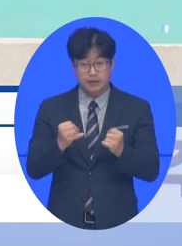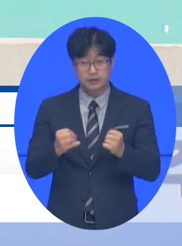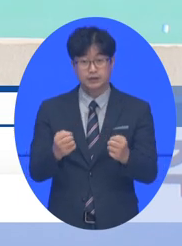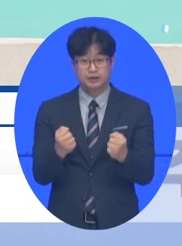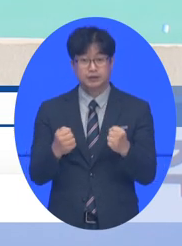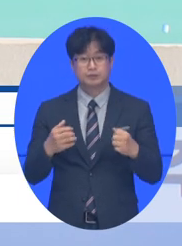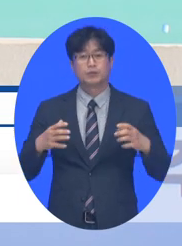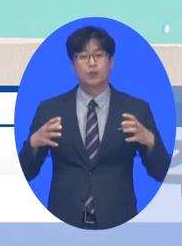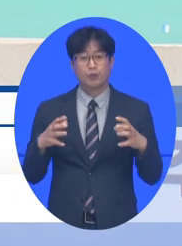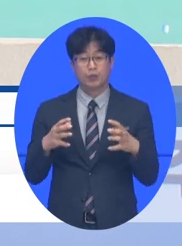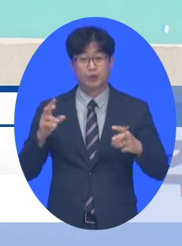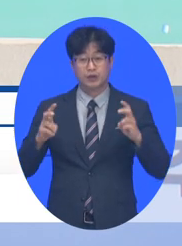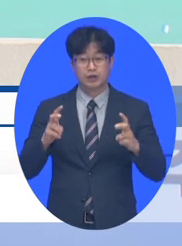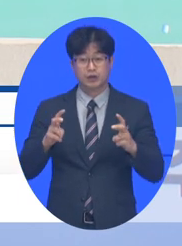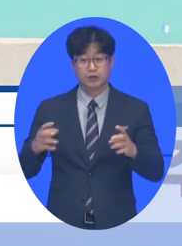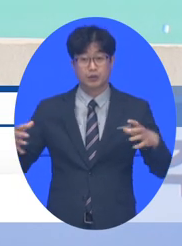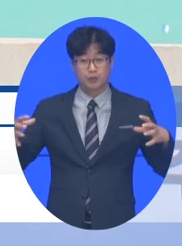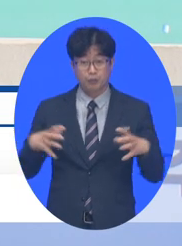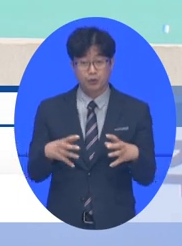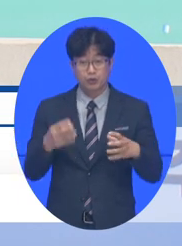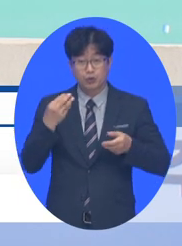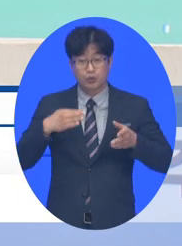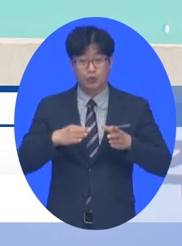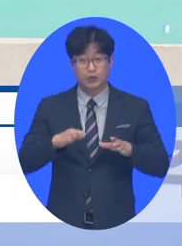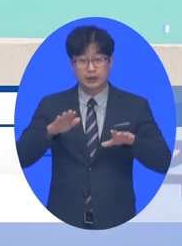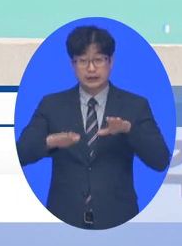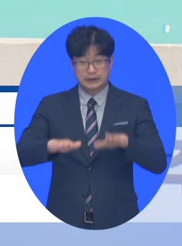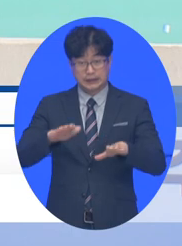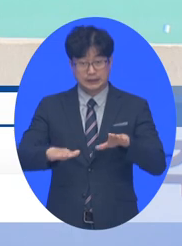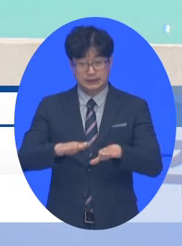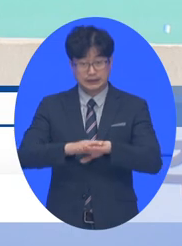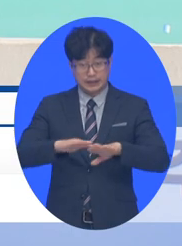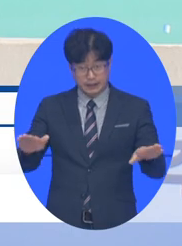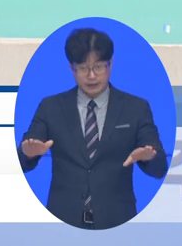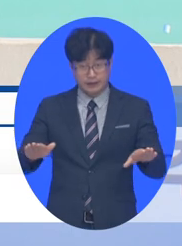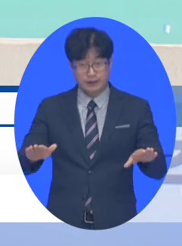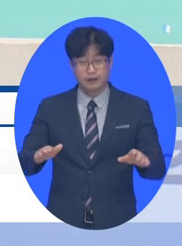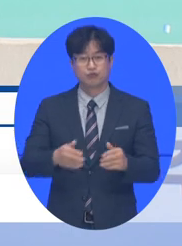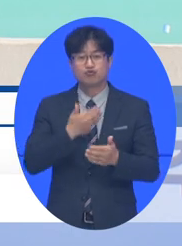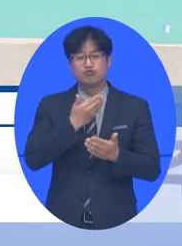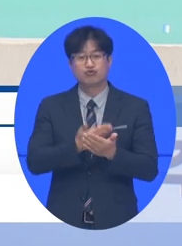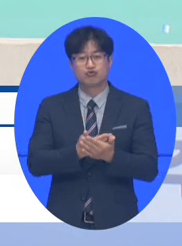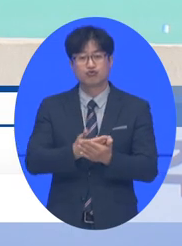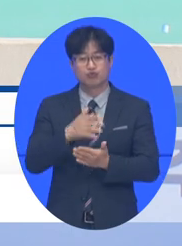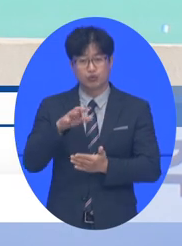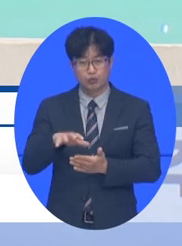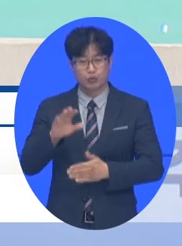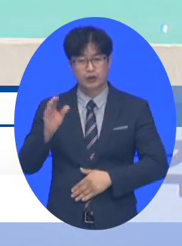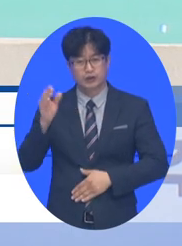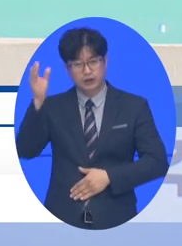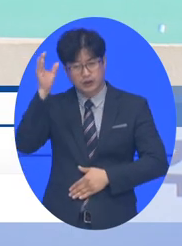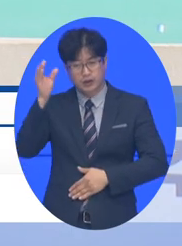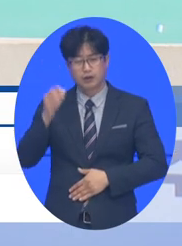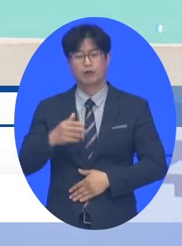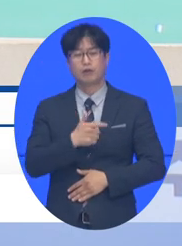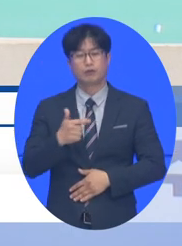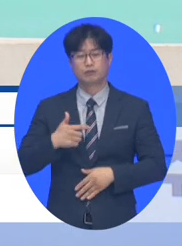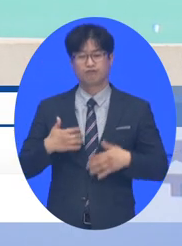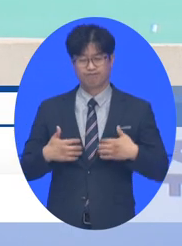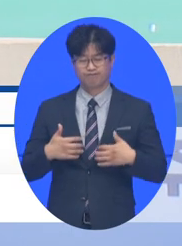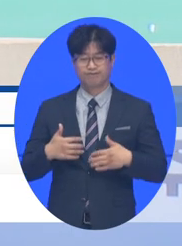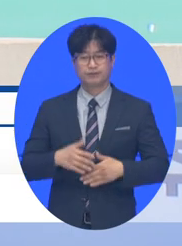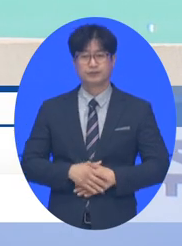업체들이 같이 수용하게 됨으로써 경기도의 이 지역 불균형 문제를 해소하는 데 있어서도 중요한 전기가 되리라고 생각을